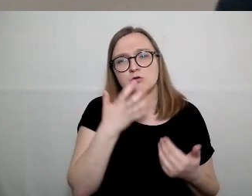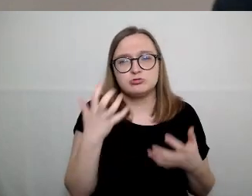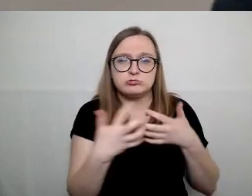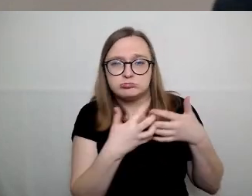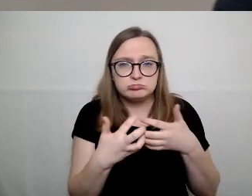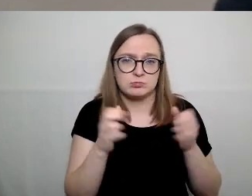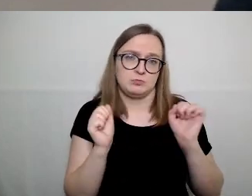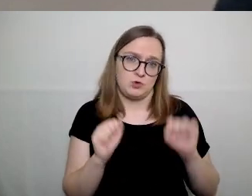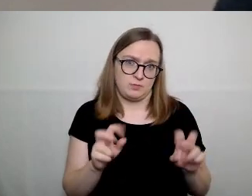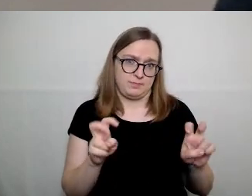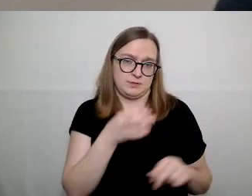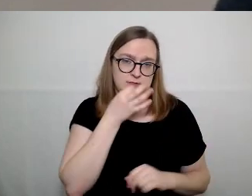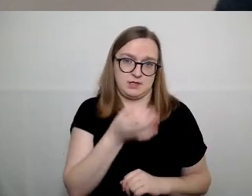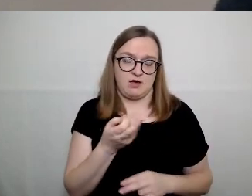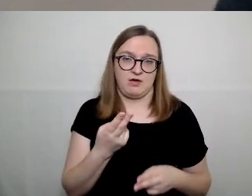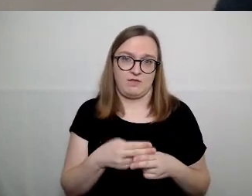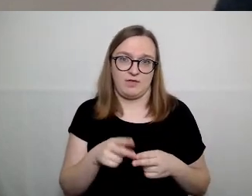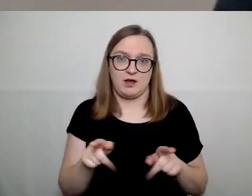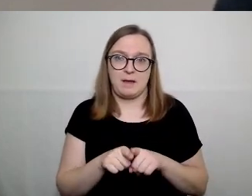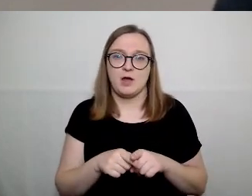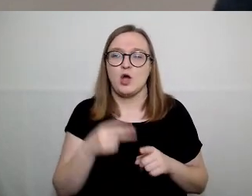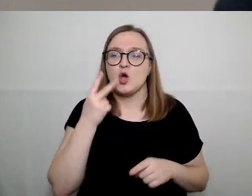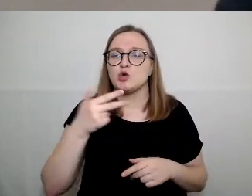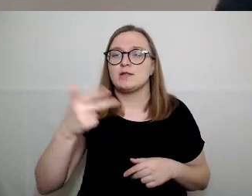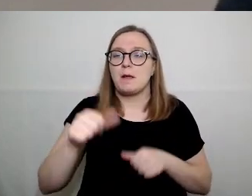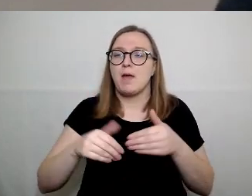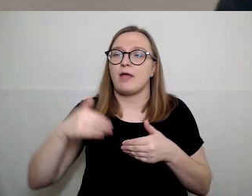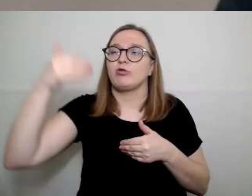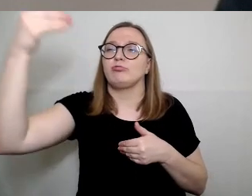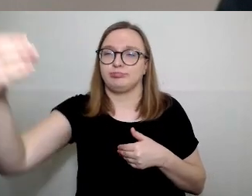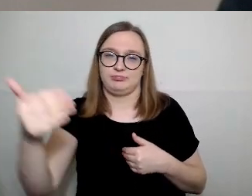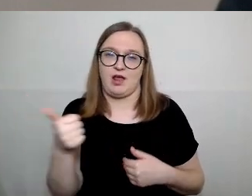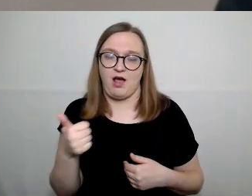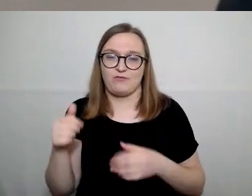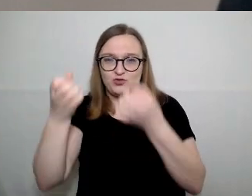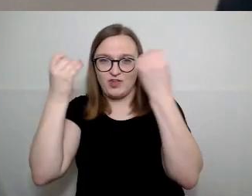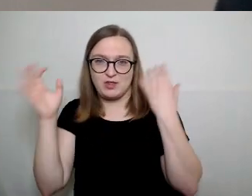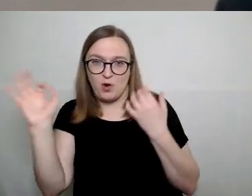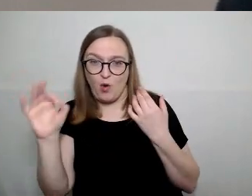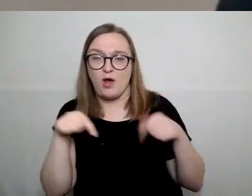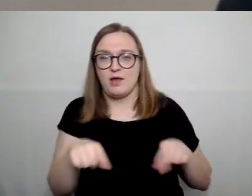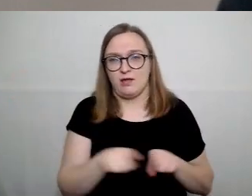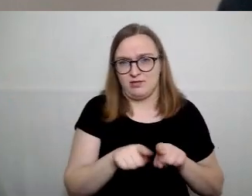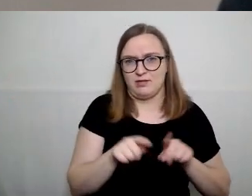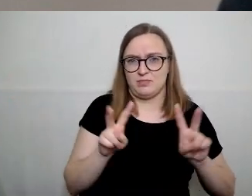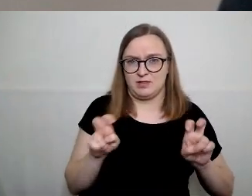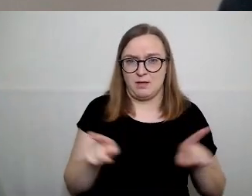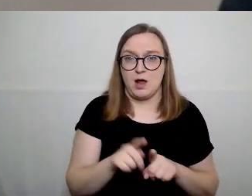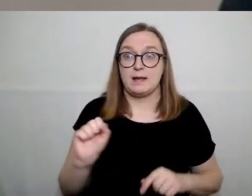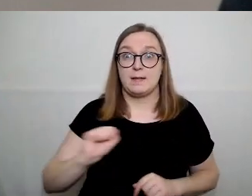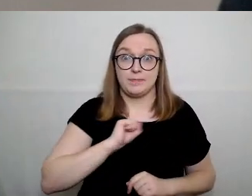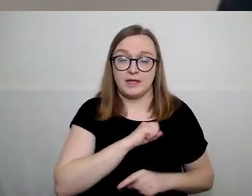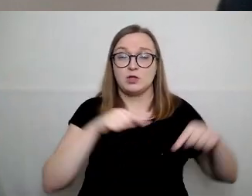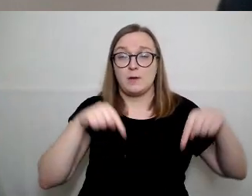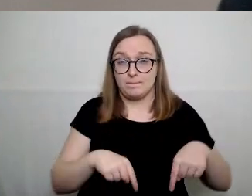kaip čia sakė, 30 metų į priekį yra investicija į švietimą, tai pas mus irgi, gal, sakykime, tas gydytas gyvendamas ir